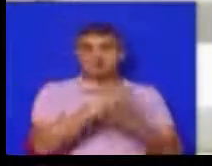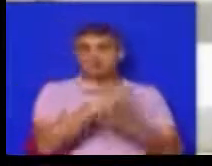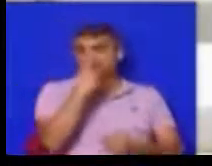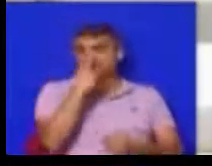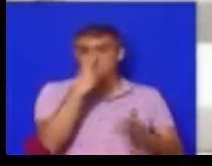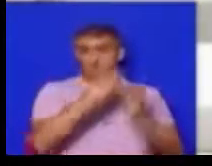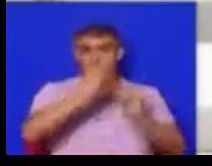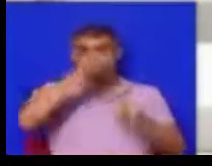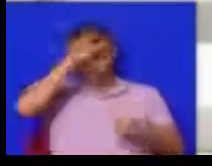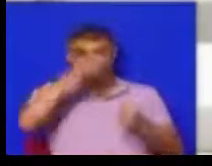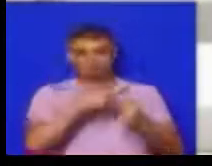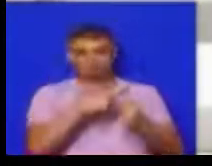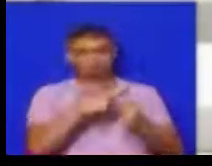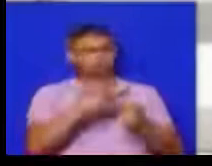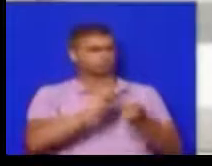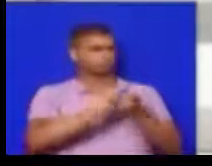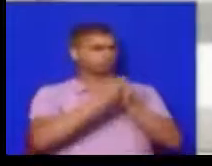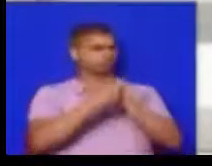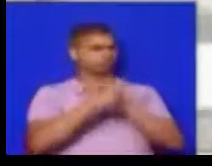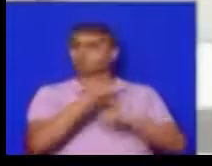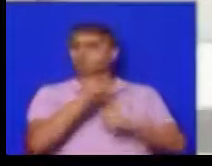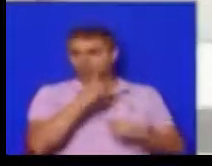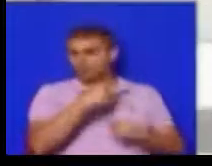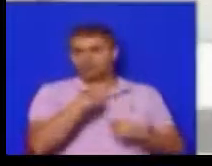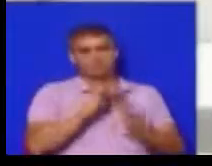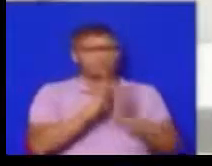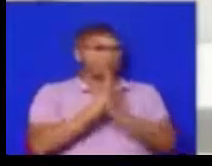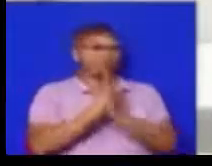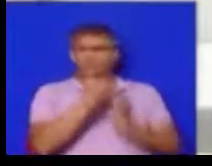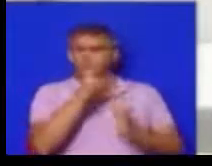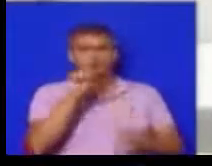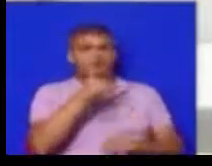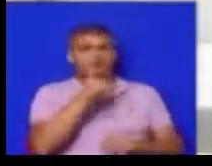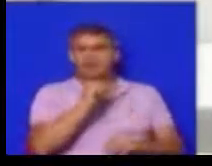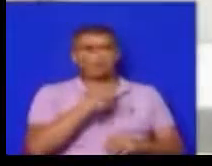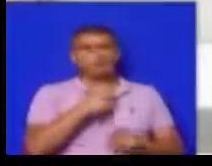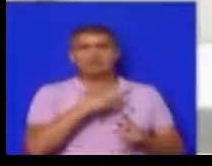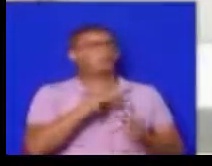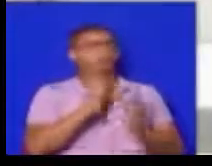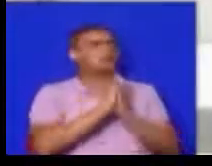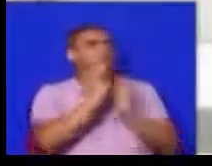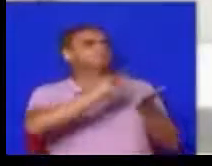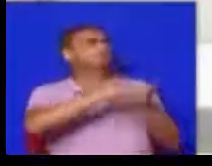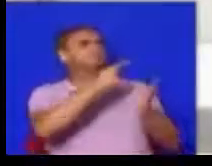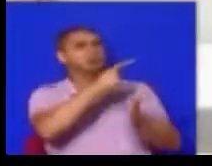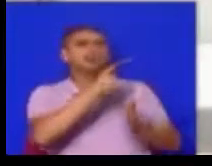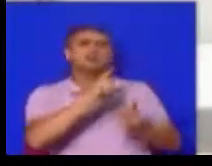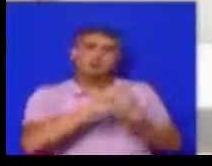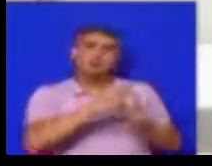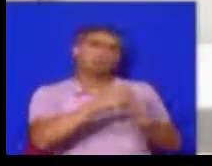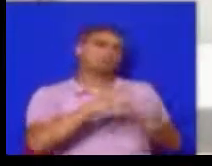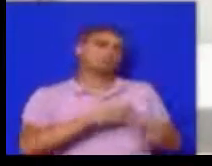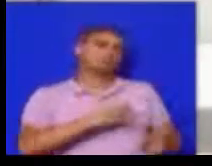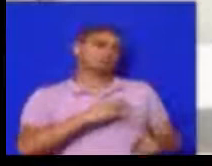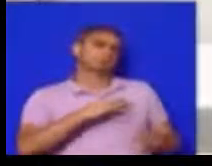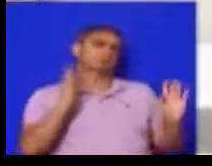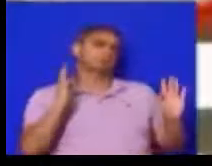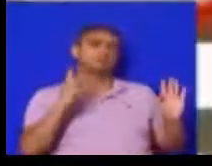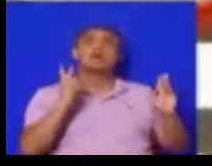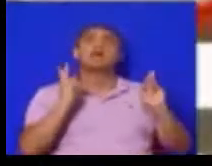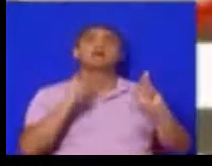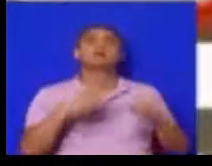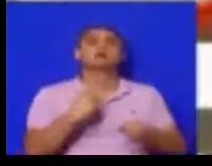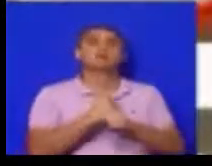האיראנים, מחליפים את האור לא לירוק, אנחנו לא מבקשים ירוק, והם לא רוצים לתת ירוק, אבל לצהוב. האפשרות